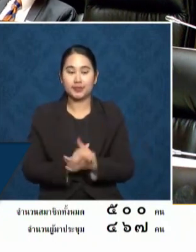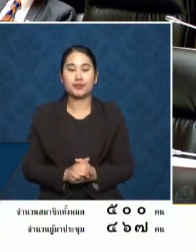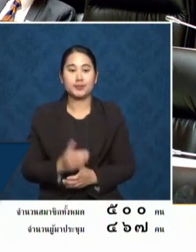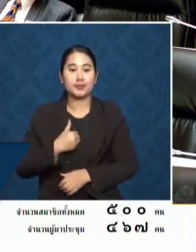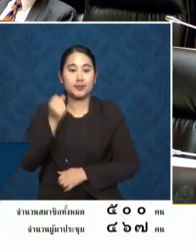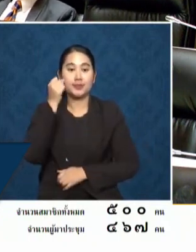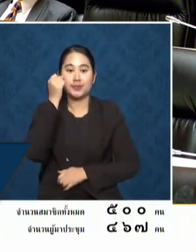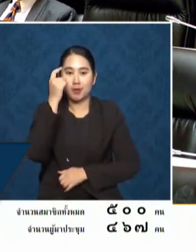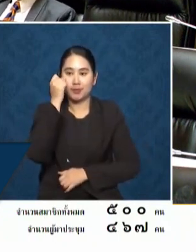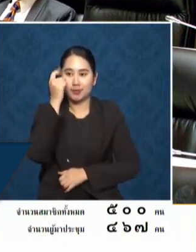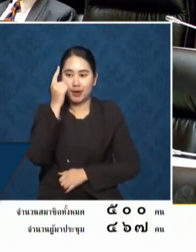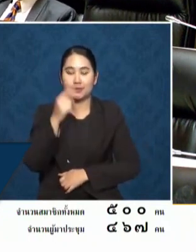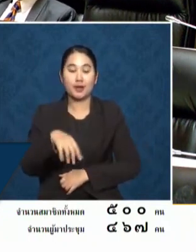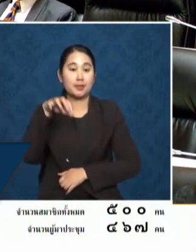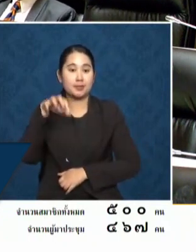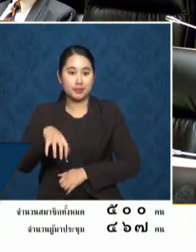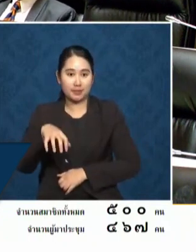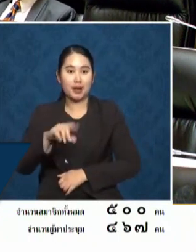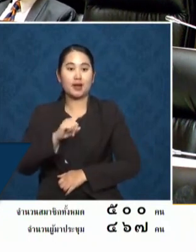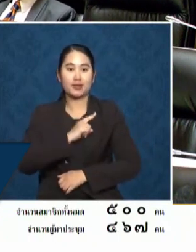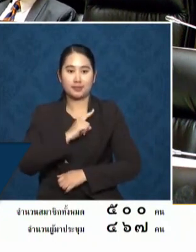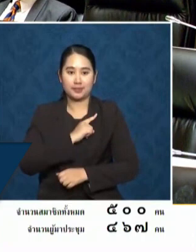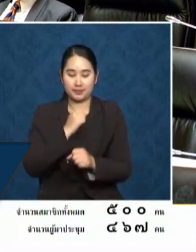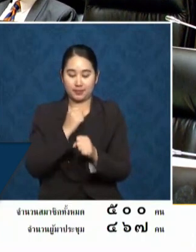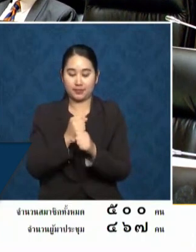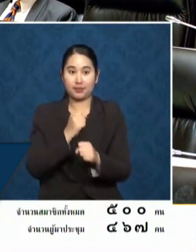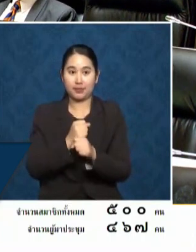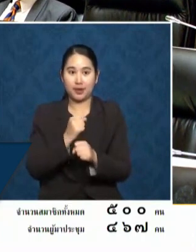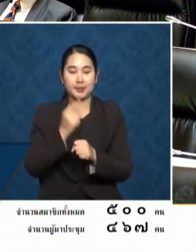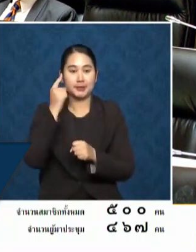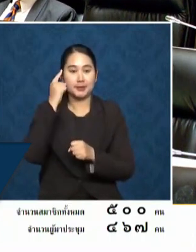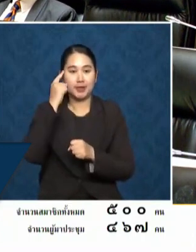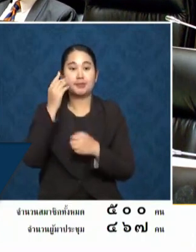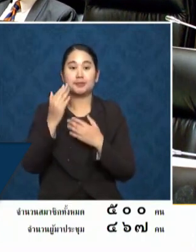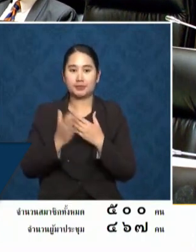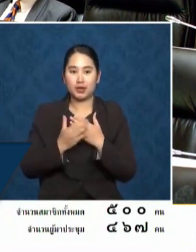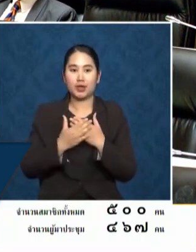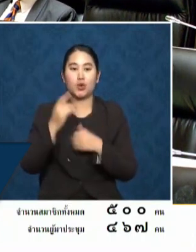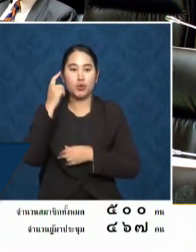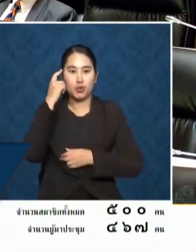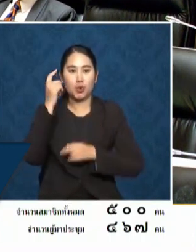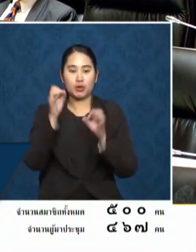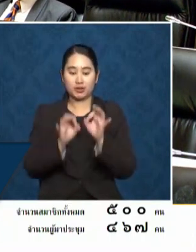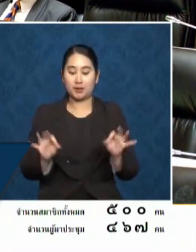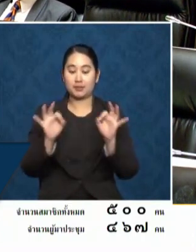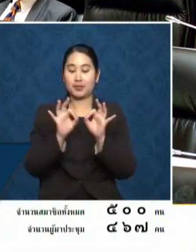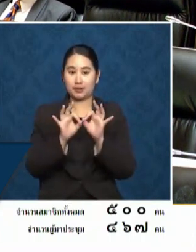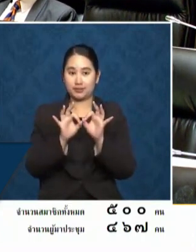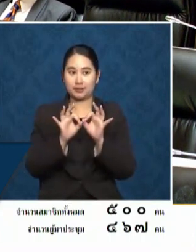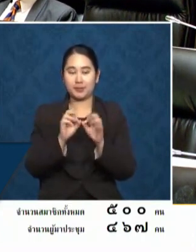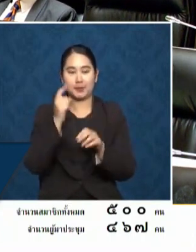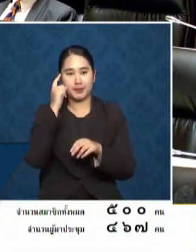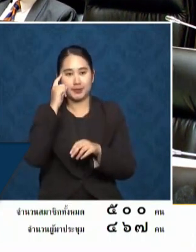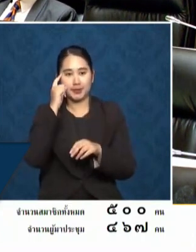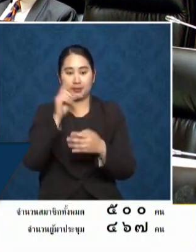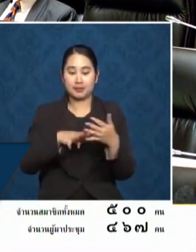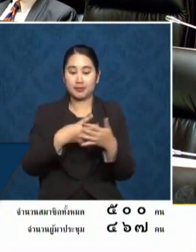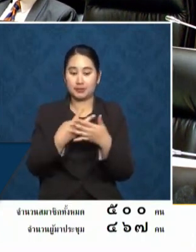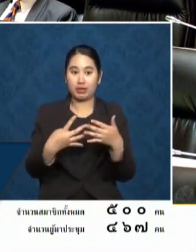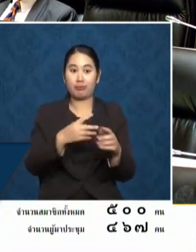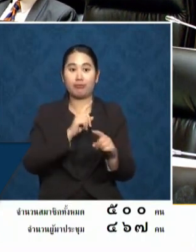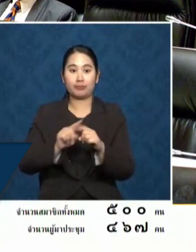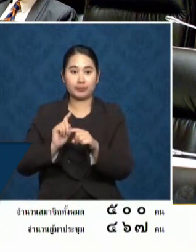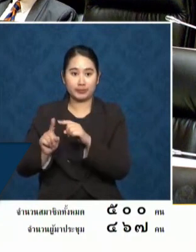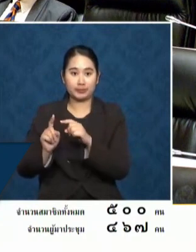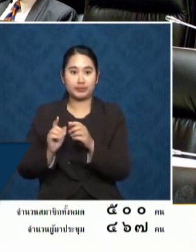ผมเข้าใจครับว่าหน่วยงานที่เกี่ยวข้องในประเทศไทยเราเองก็ตระหนักดีครับถึงความสำคัญในการแสวงหาสมดุลดังกล่าว